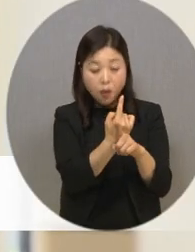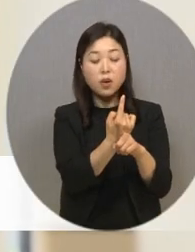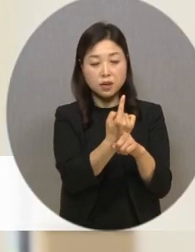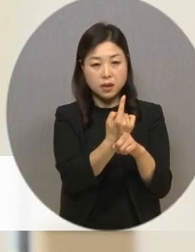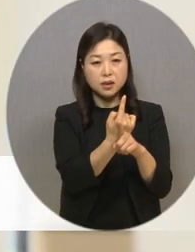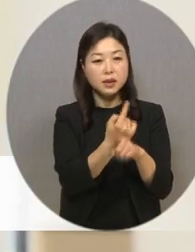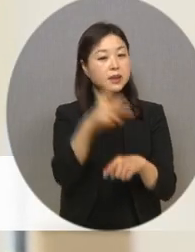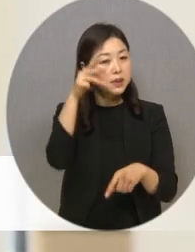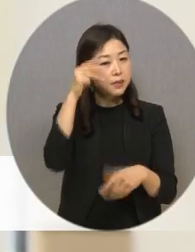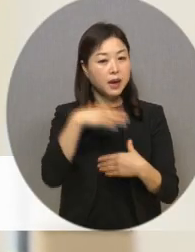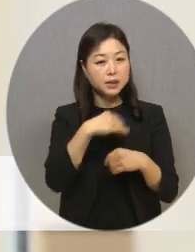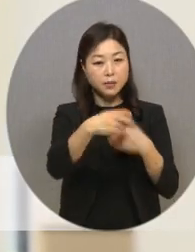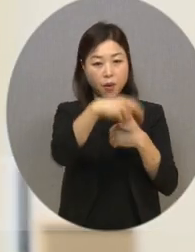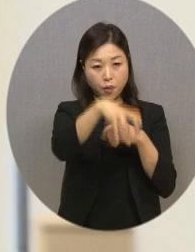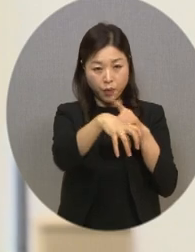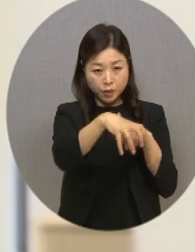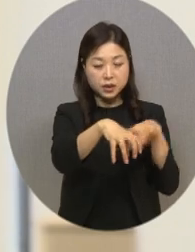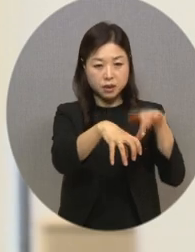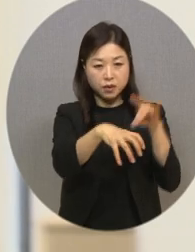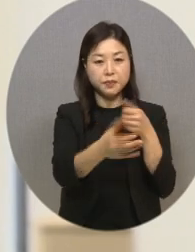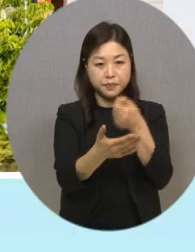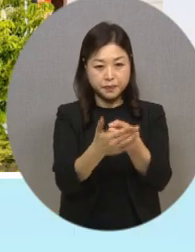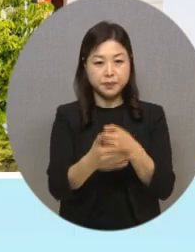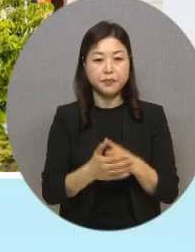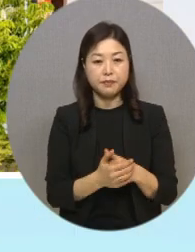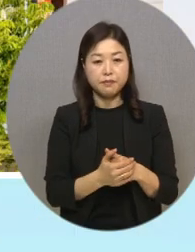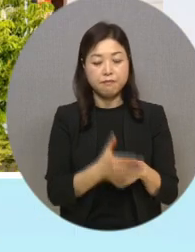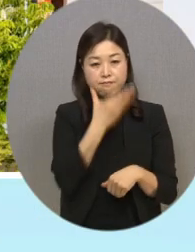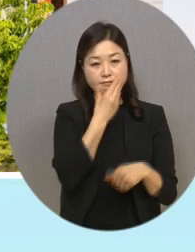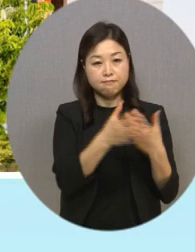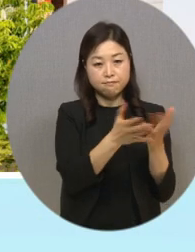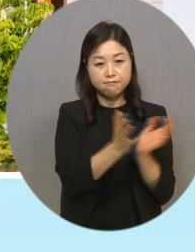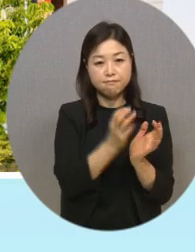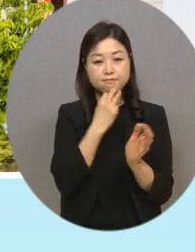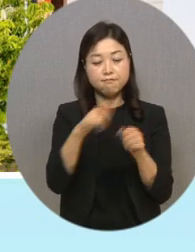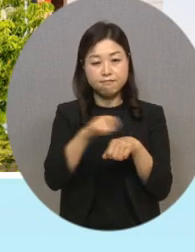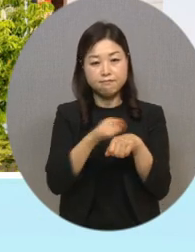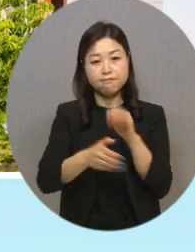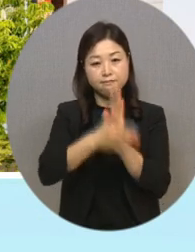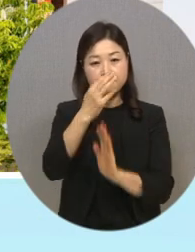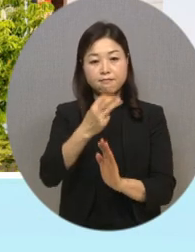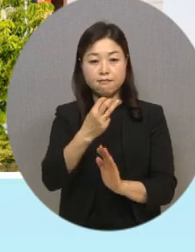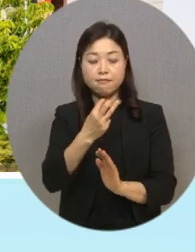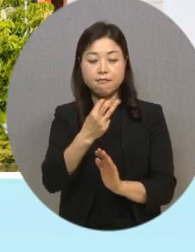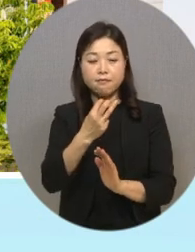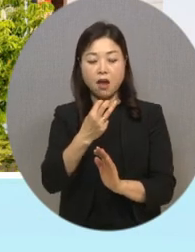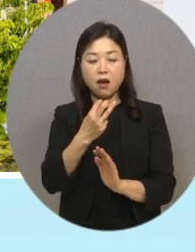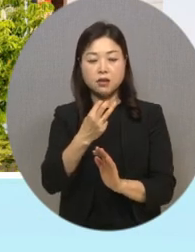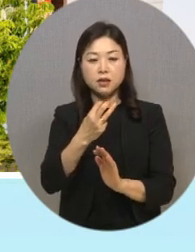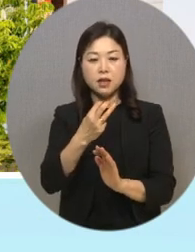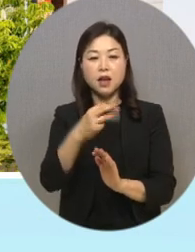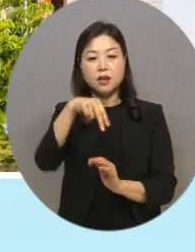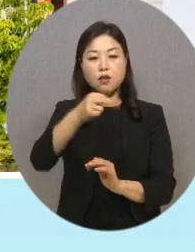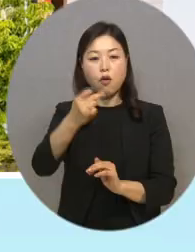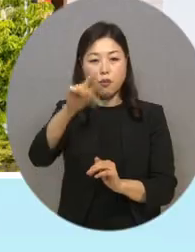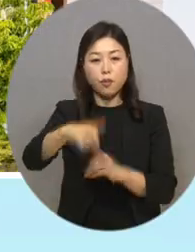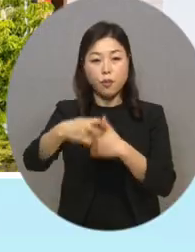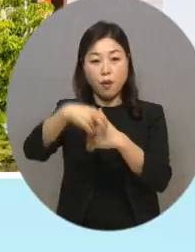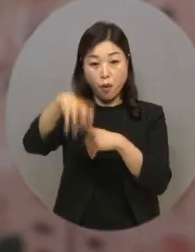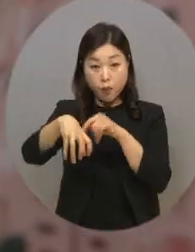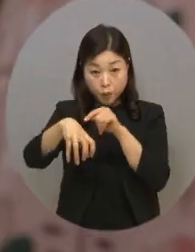병원이 처음으로 지정됐습니다 보건복지부는 서울특별시 서북 병원을 서울 지역에서 처음으로 치매